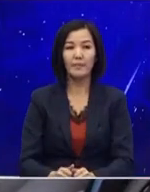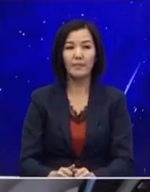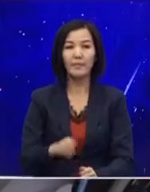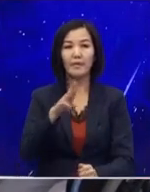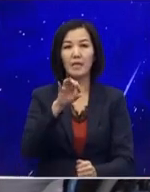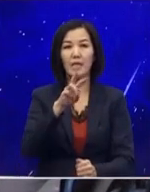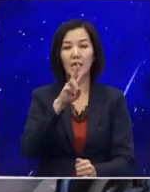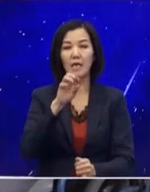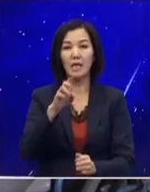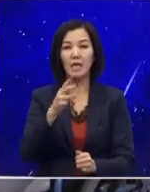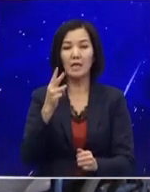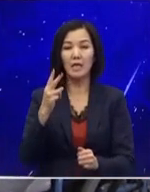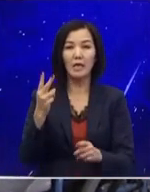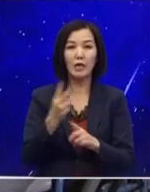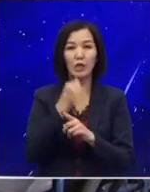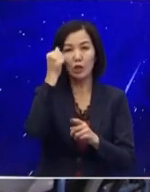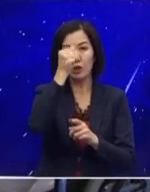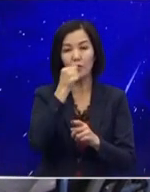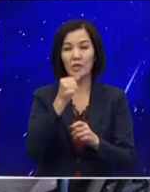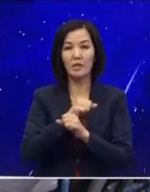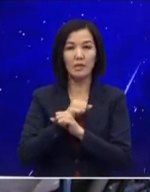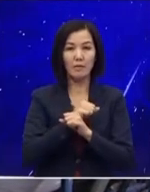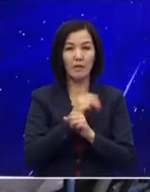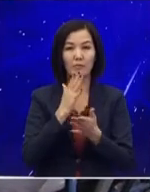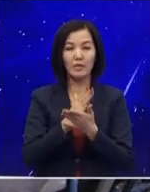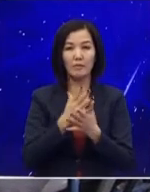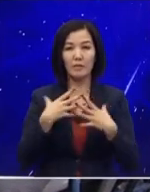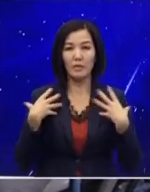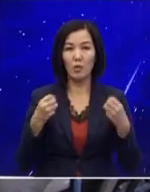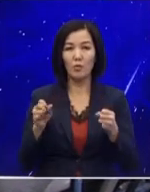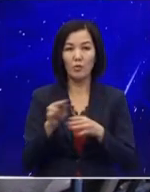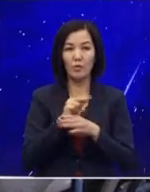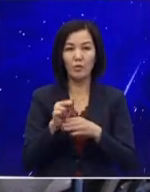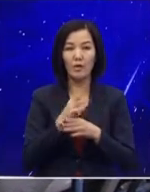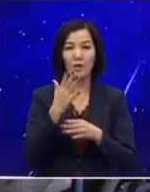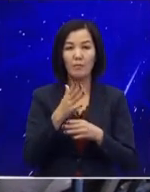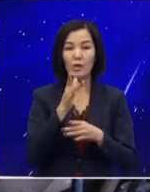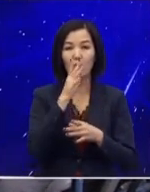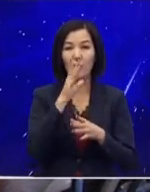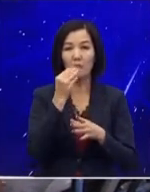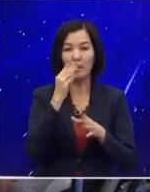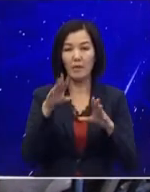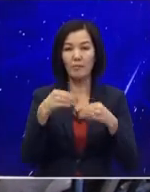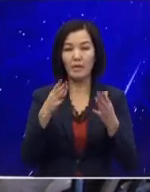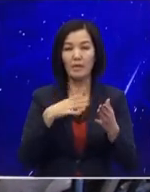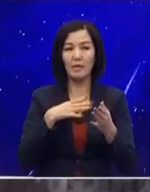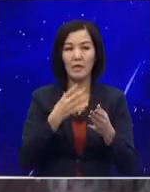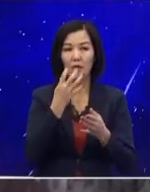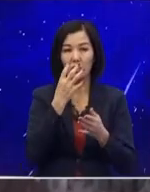шипажайында екінші жыл демалып жатырмыз. Жақсы өте. Біз уақыт тамағы, жатан жер жылы